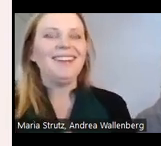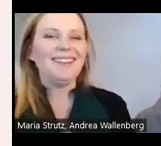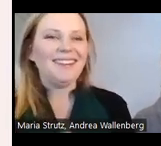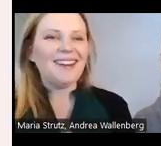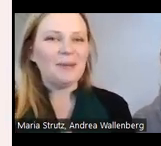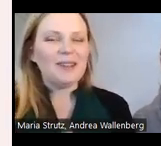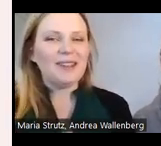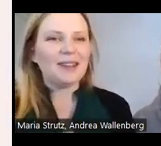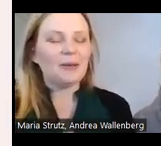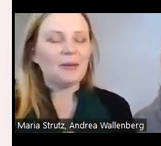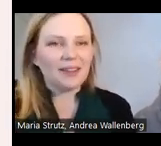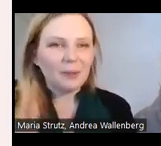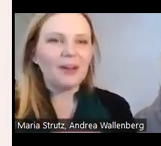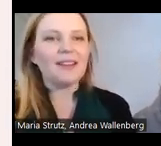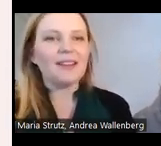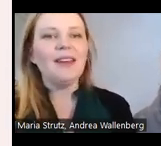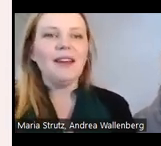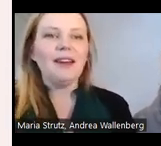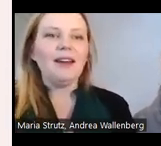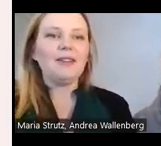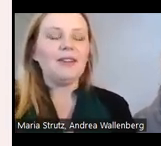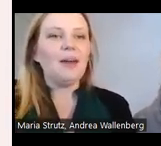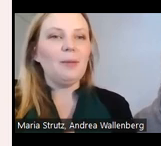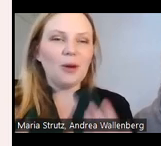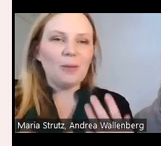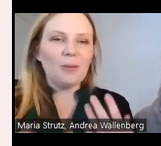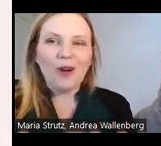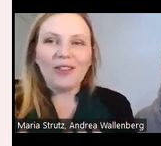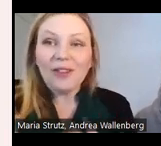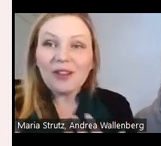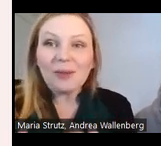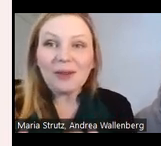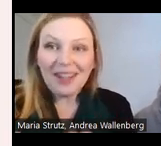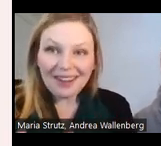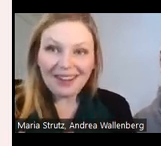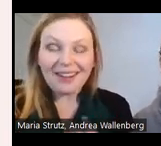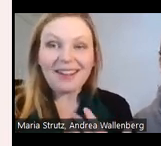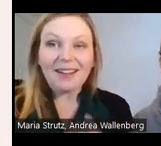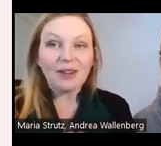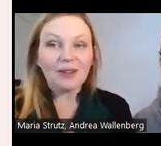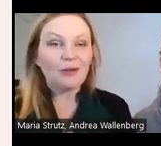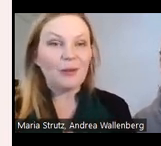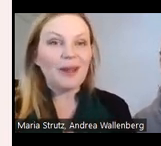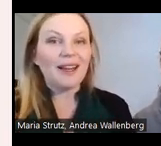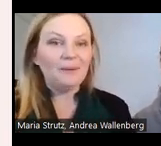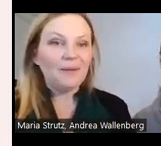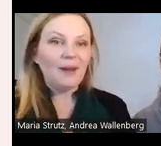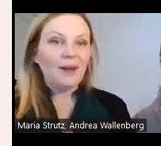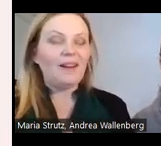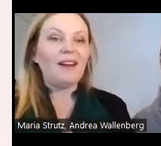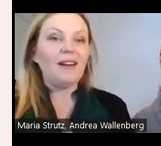Och inte sen. Ja, precis. Att man vet att nu är det dags. Så att här beror det på vad som är viktigt i det vi vill